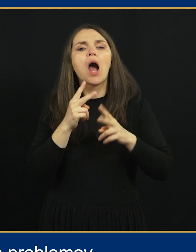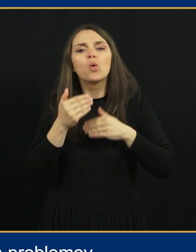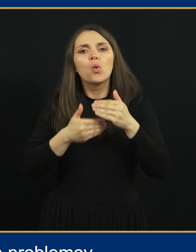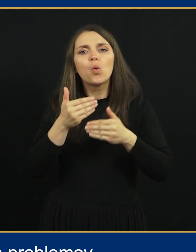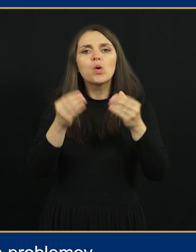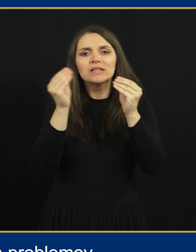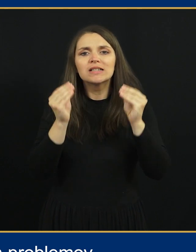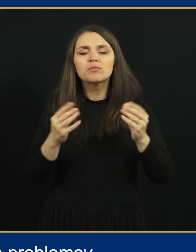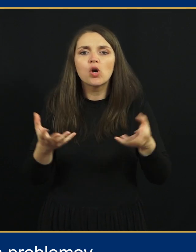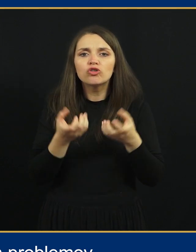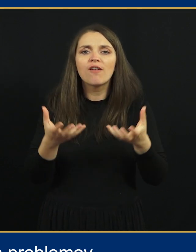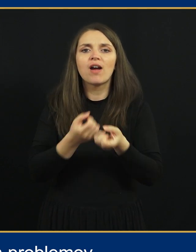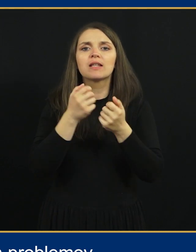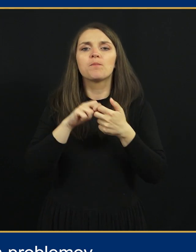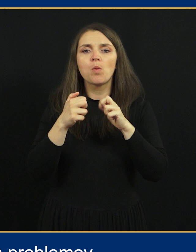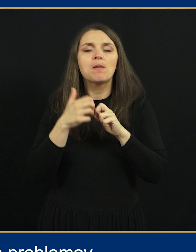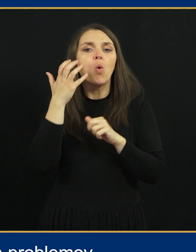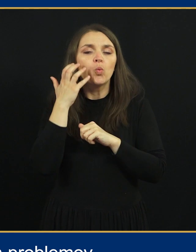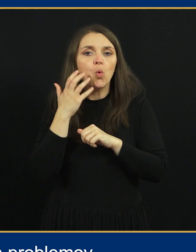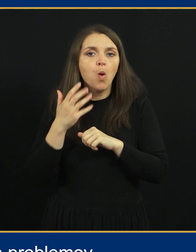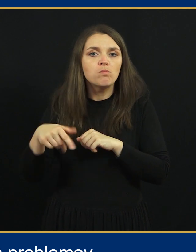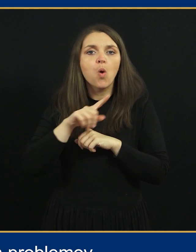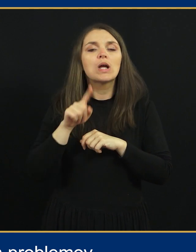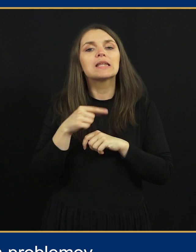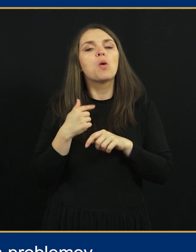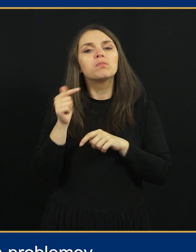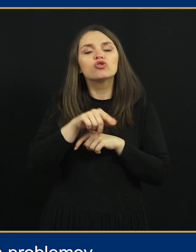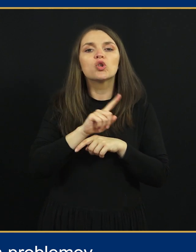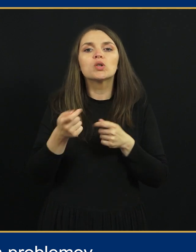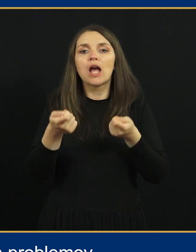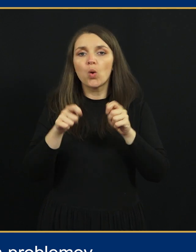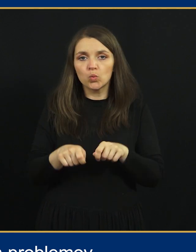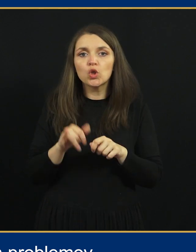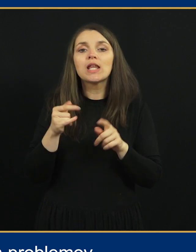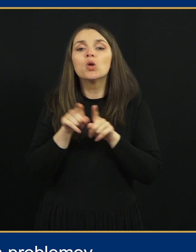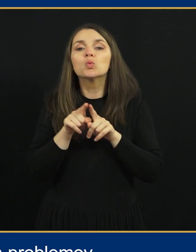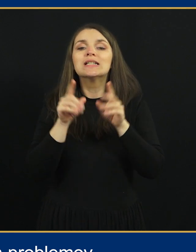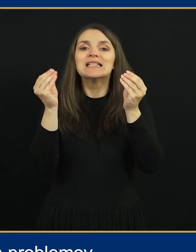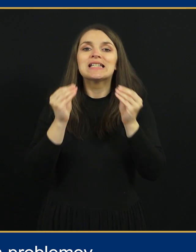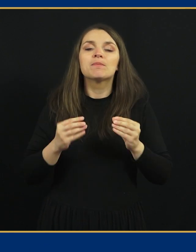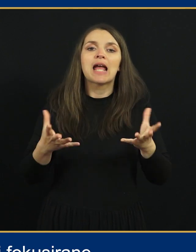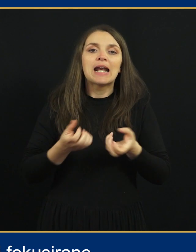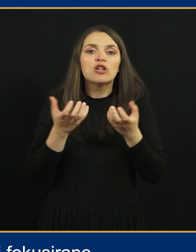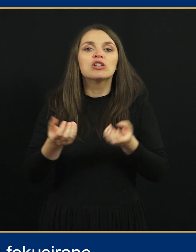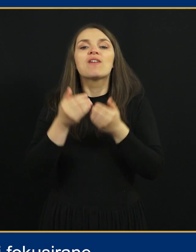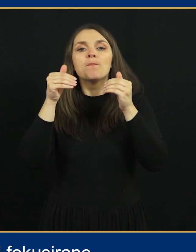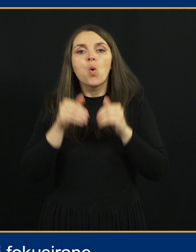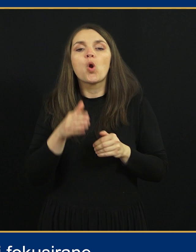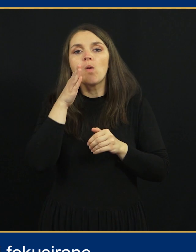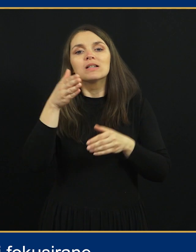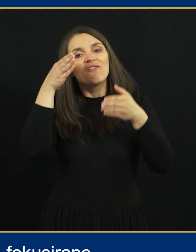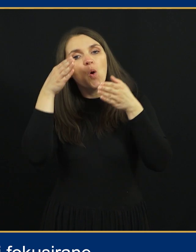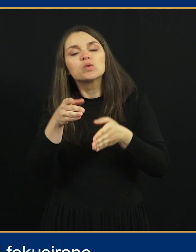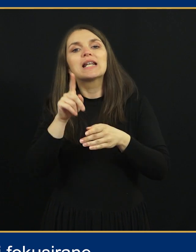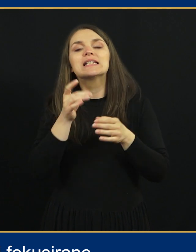se lotiti sistemskega reševanja problemov Romov in prišli do zaključka, da tudi sistemske